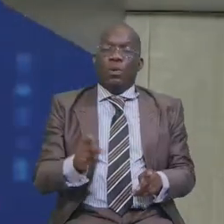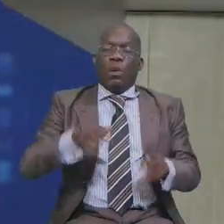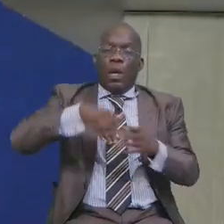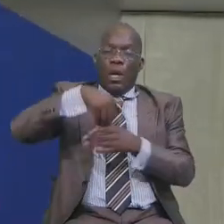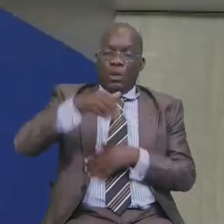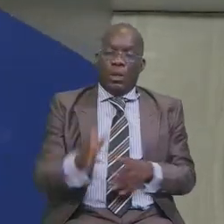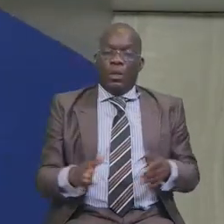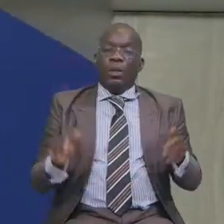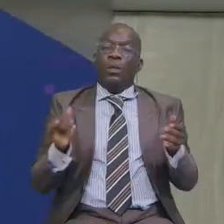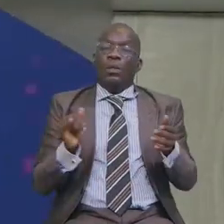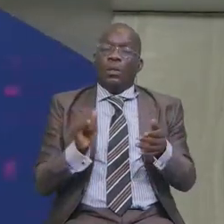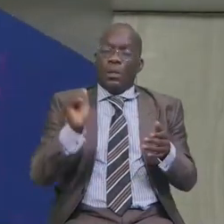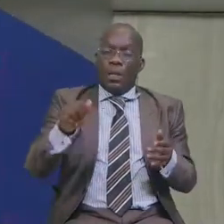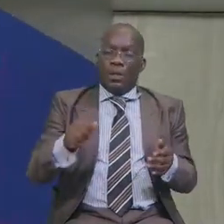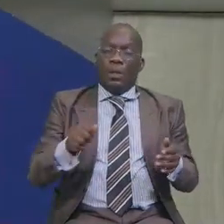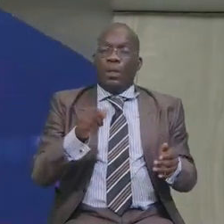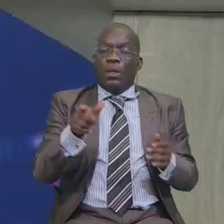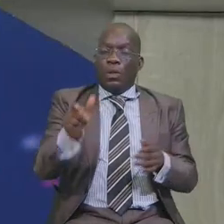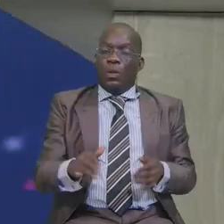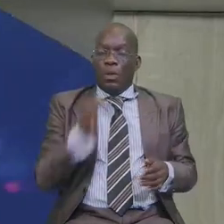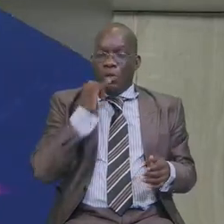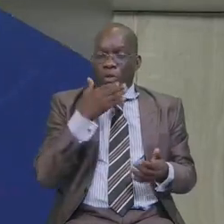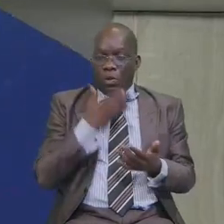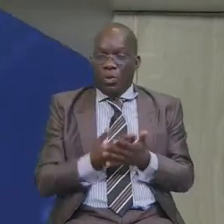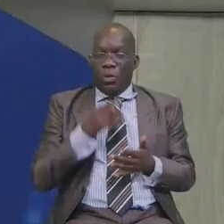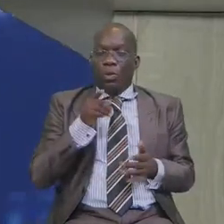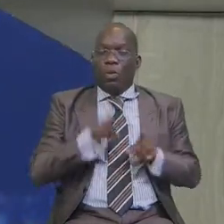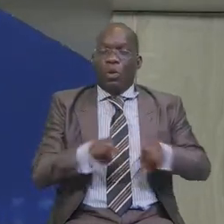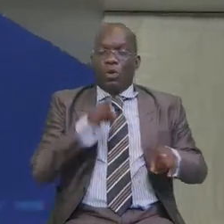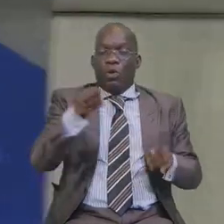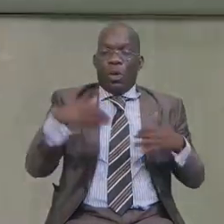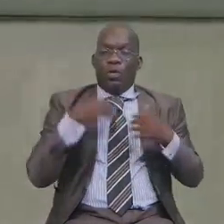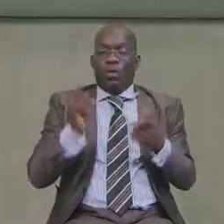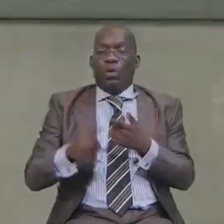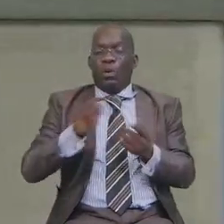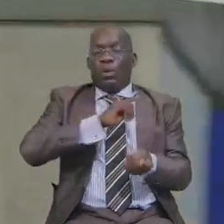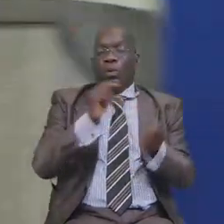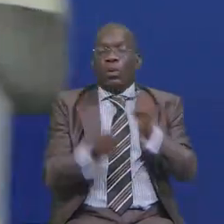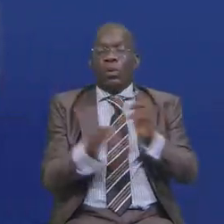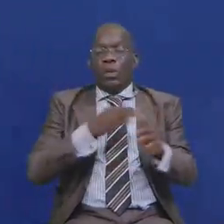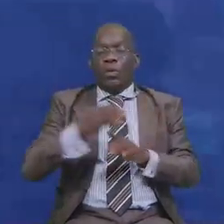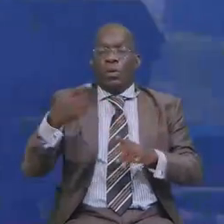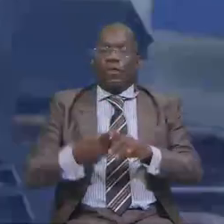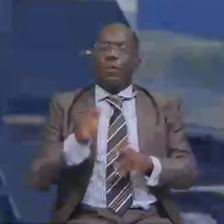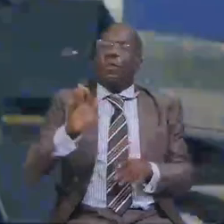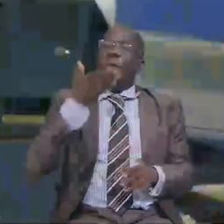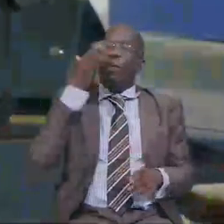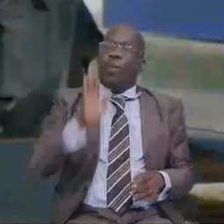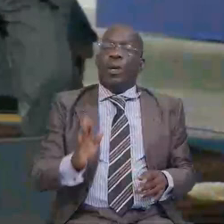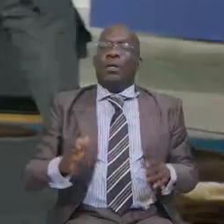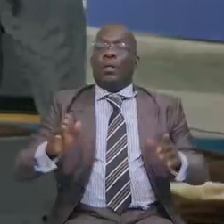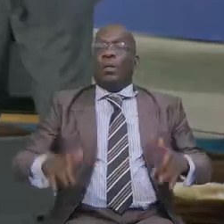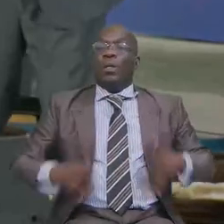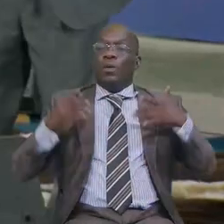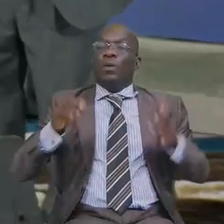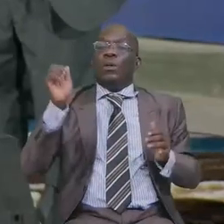leur disons, oui, Dieu est bon, mais vous devez vous détourner de vos mauvaises vies. Oui, Dieu est gracieux, mais vous devez vous